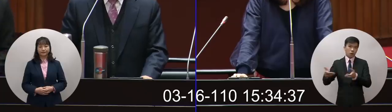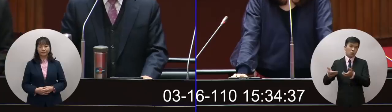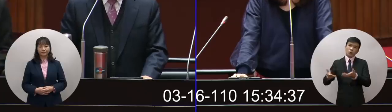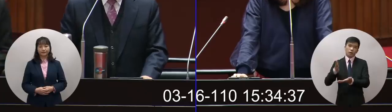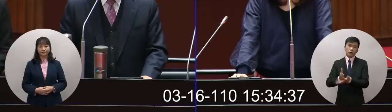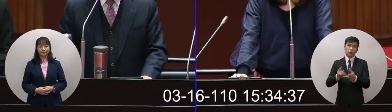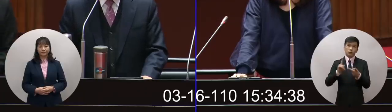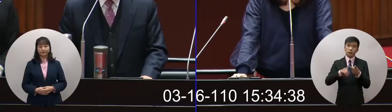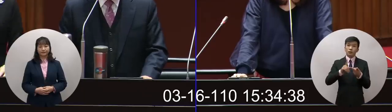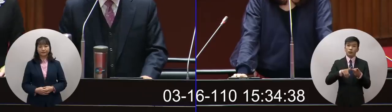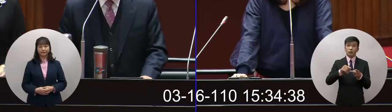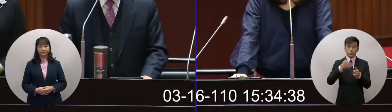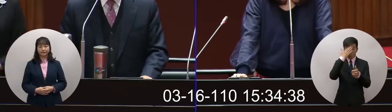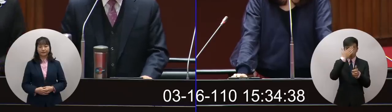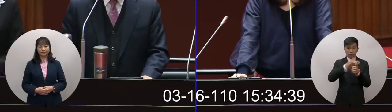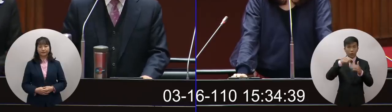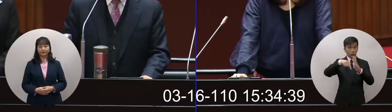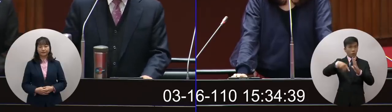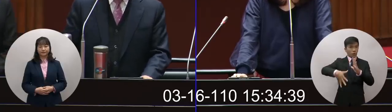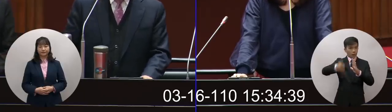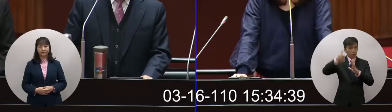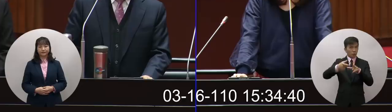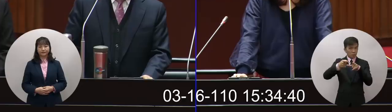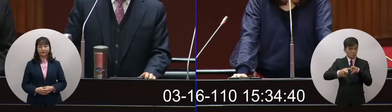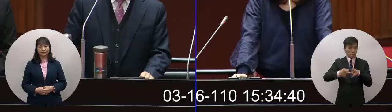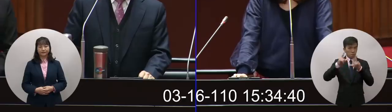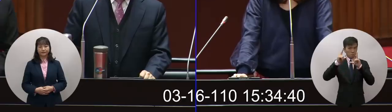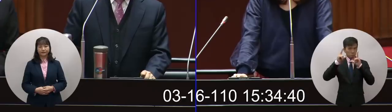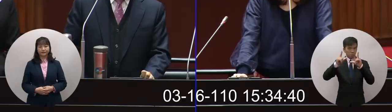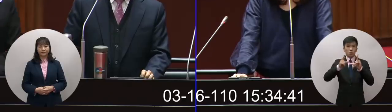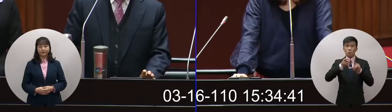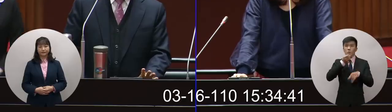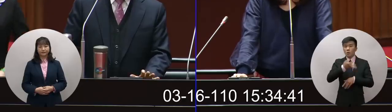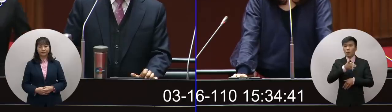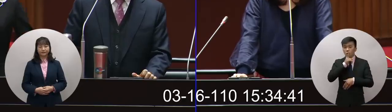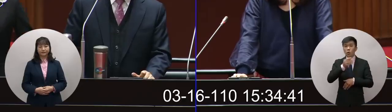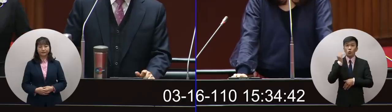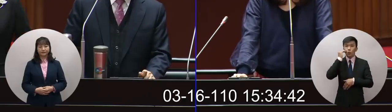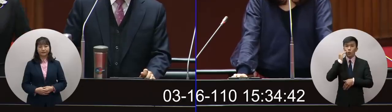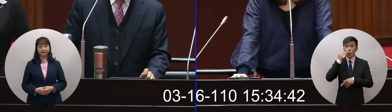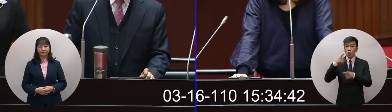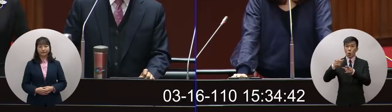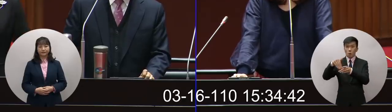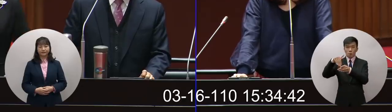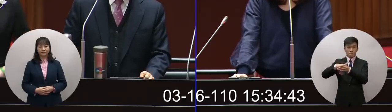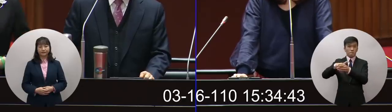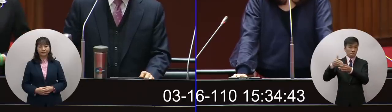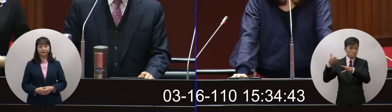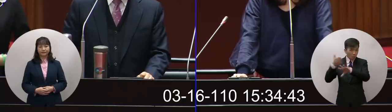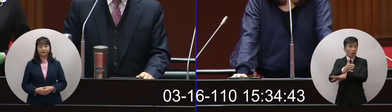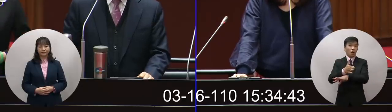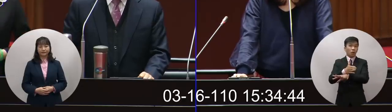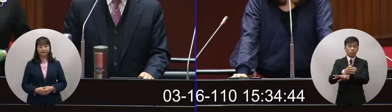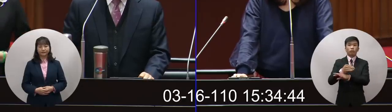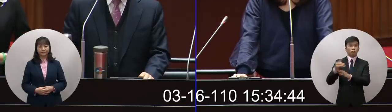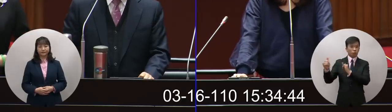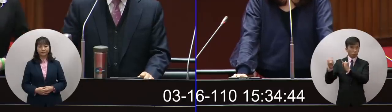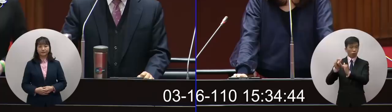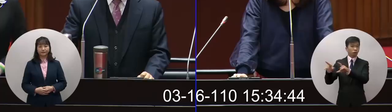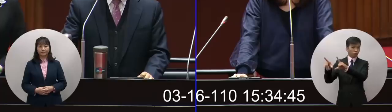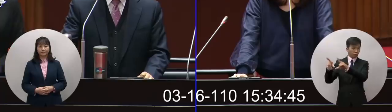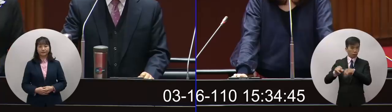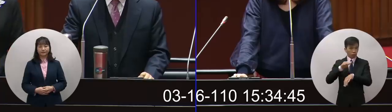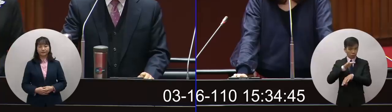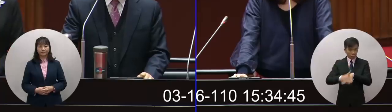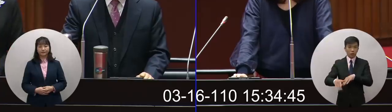请院长公开宣示，如果公投通过了，那么一定会尊重民意，将三阶站